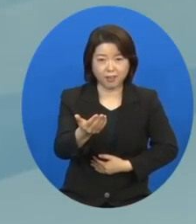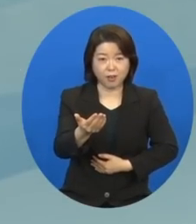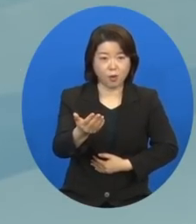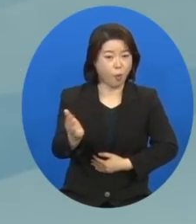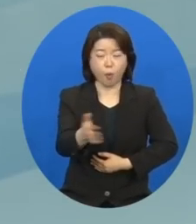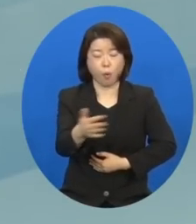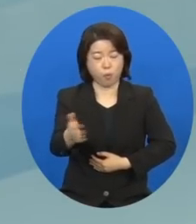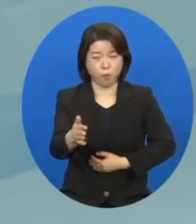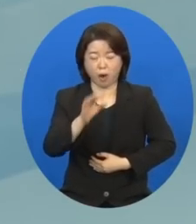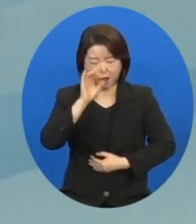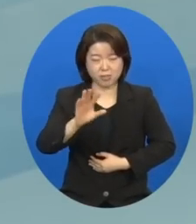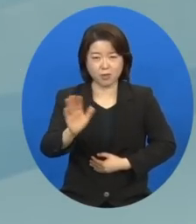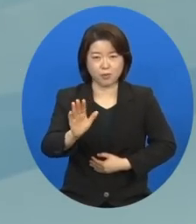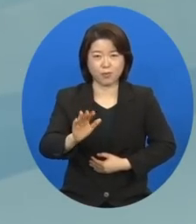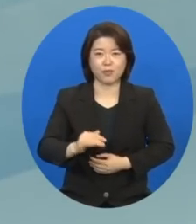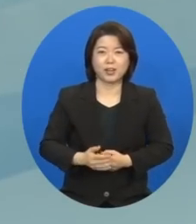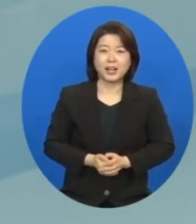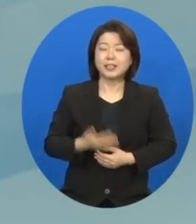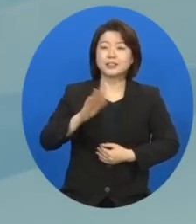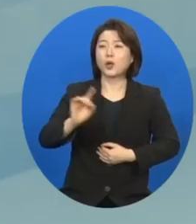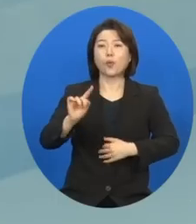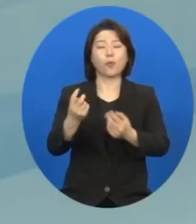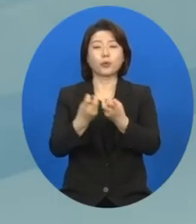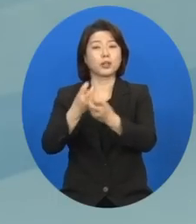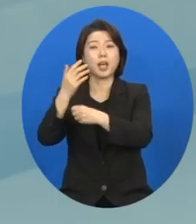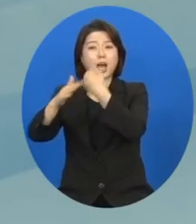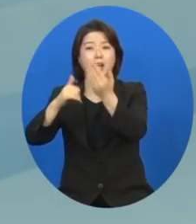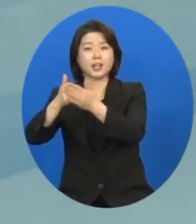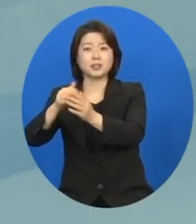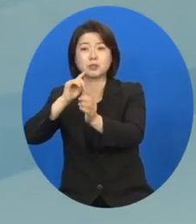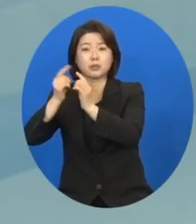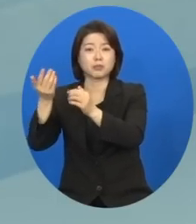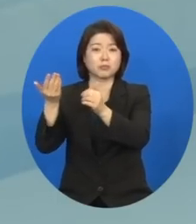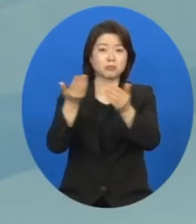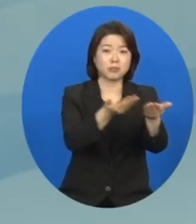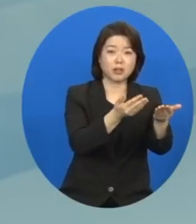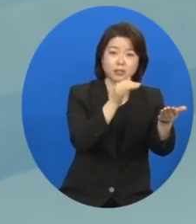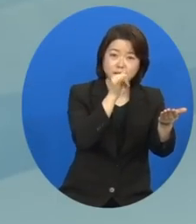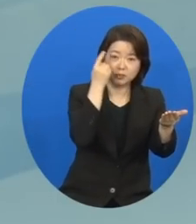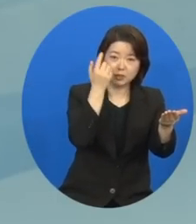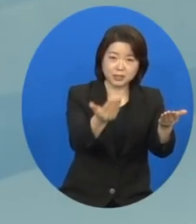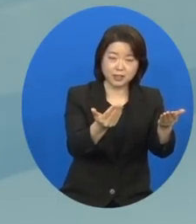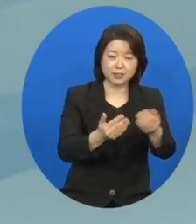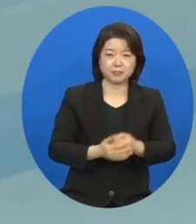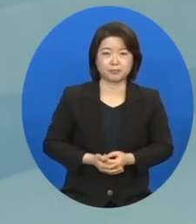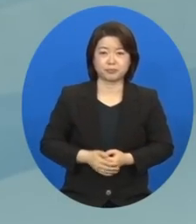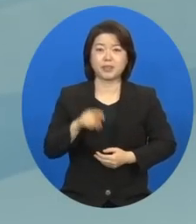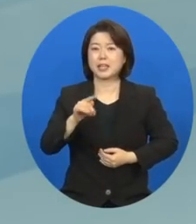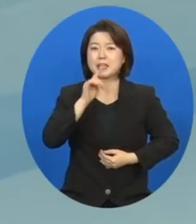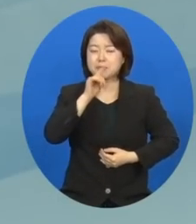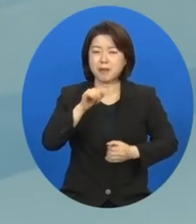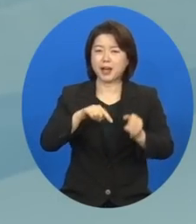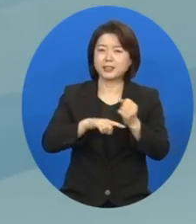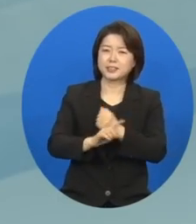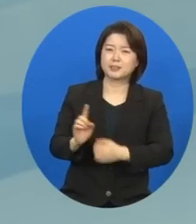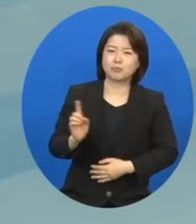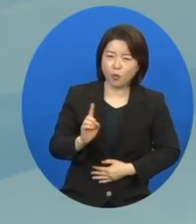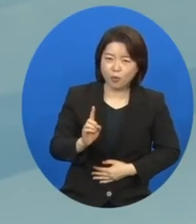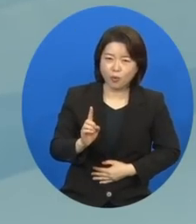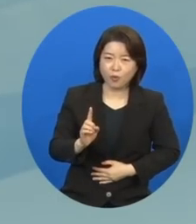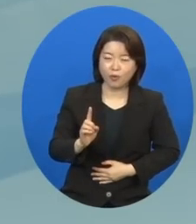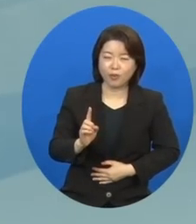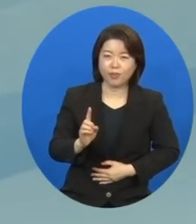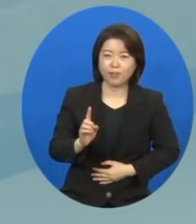수가 없는 거예요. 그런데 어떻게 하나님께서 그렇게 말씀을 하실까요? 그러면 이 말이 무슨 뜻이냐면